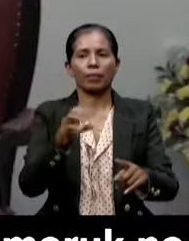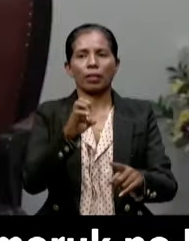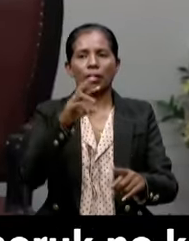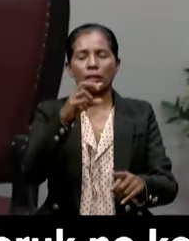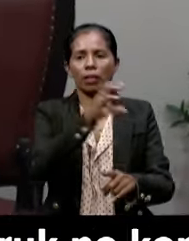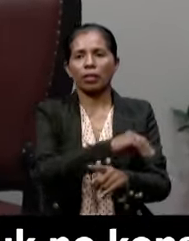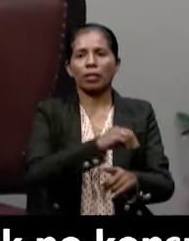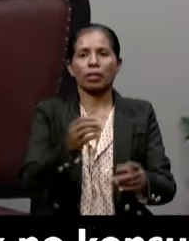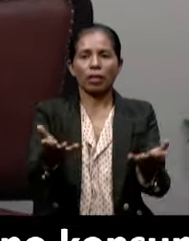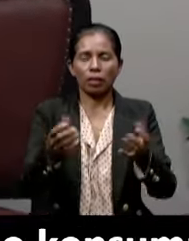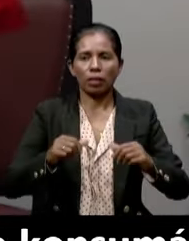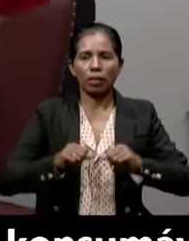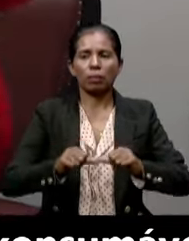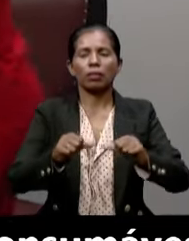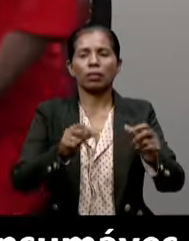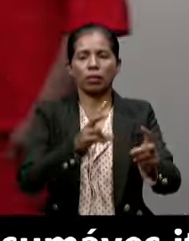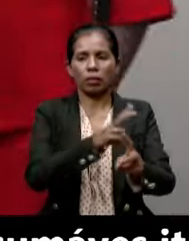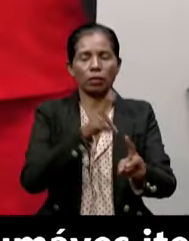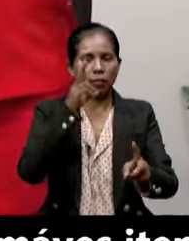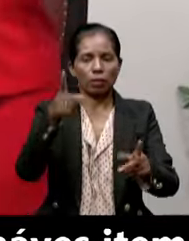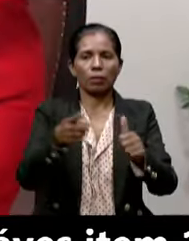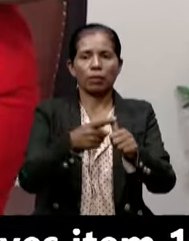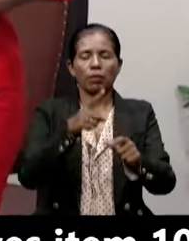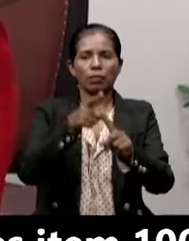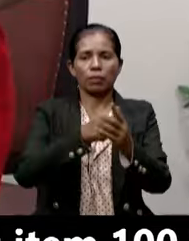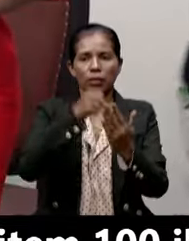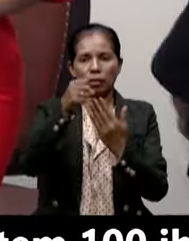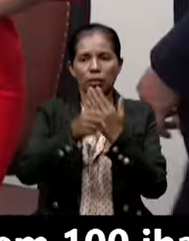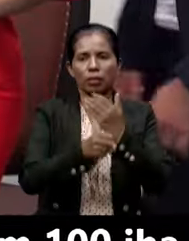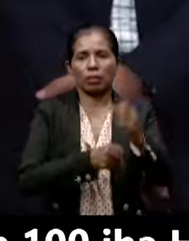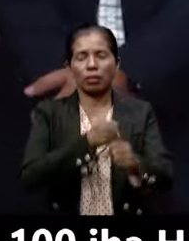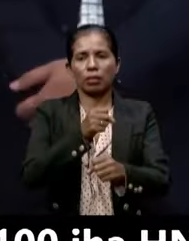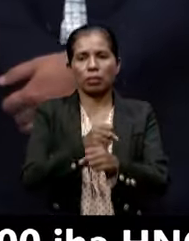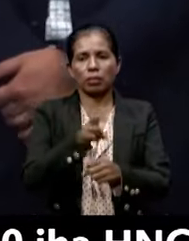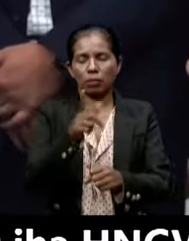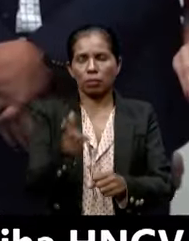Asia, hakarak atu hahu voo dahulu kia inisiu fulan setembro tina riun roro nulu